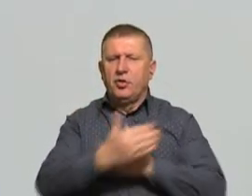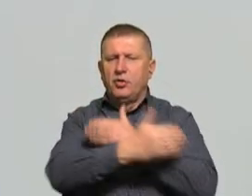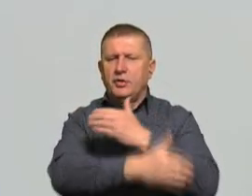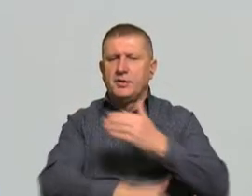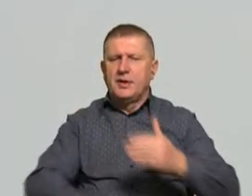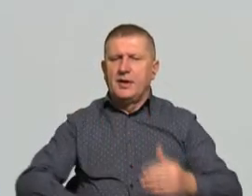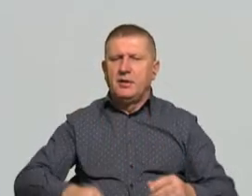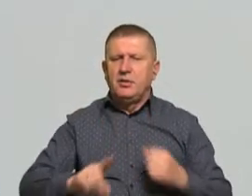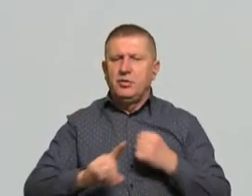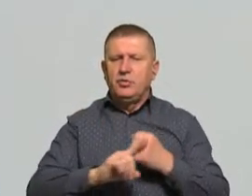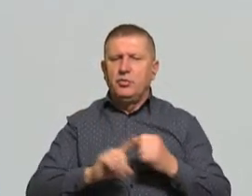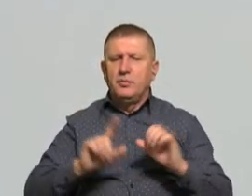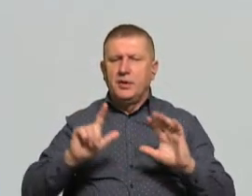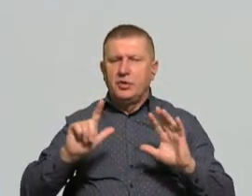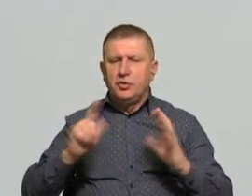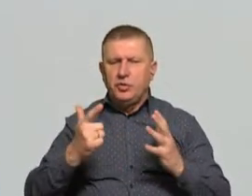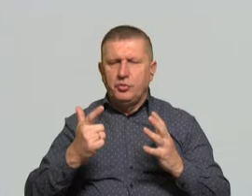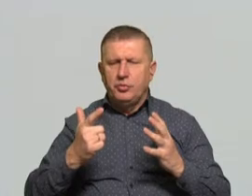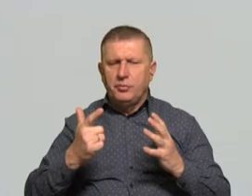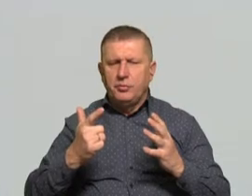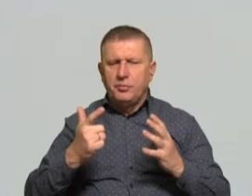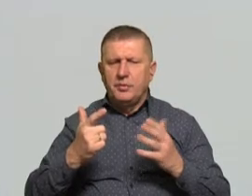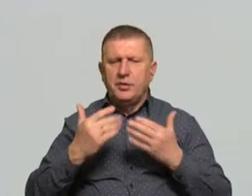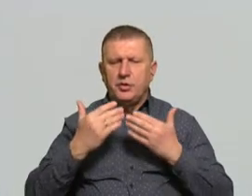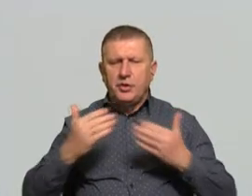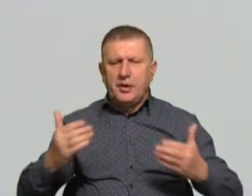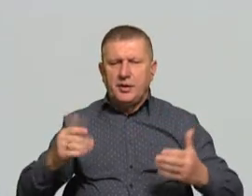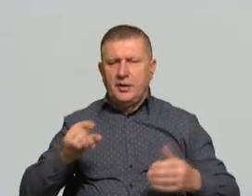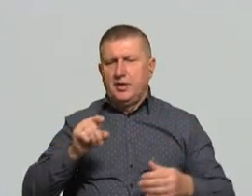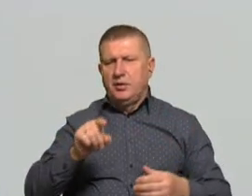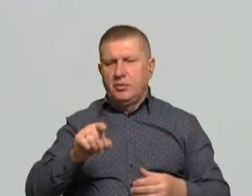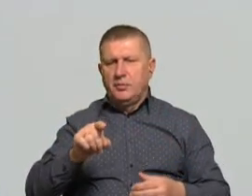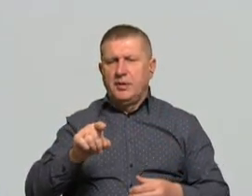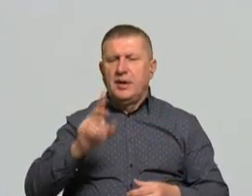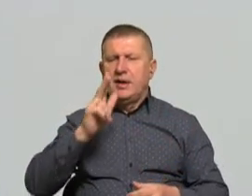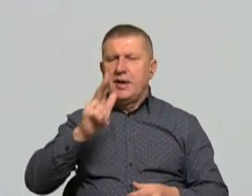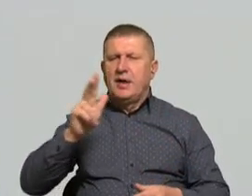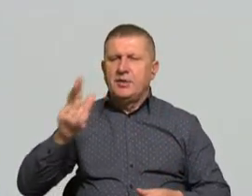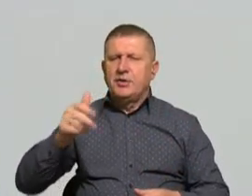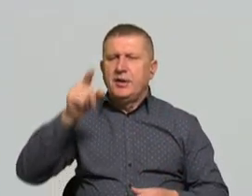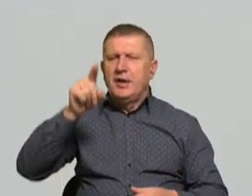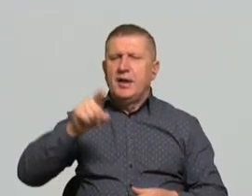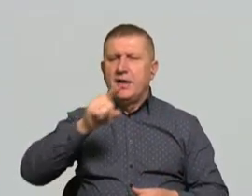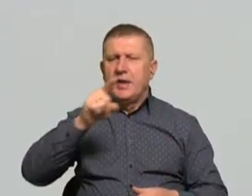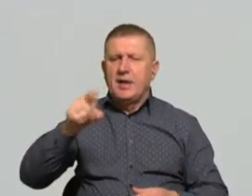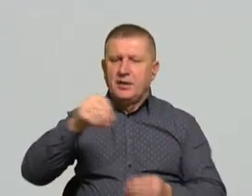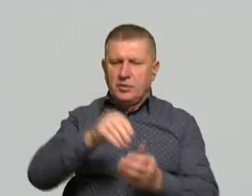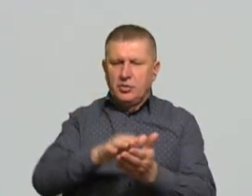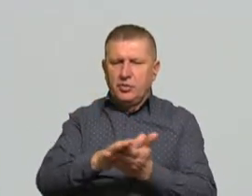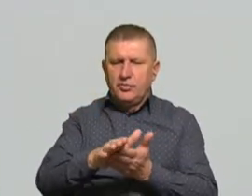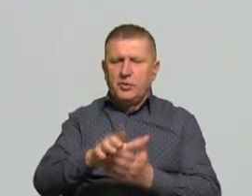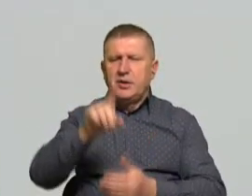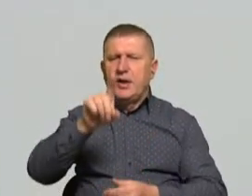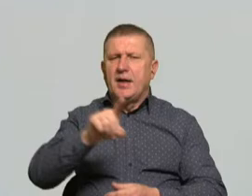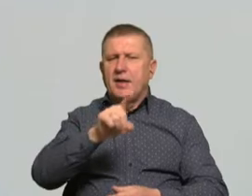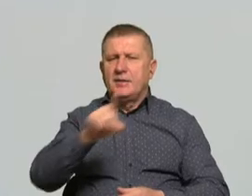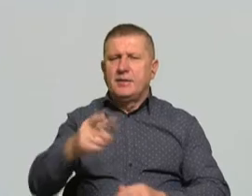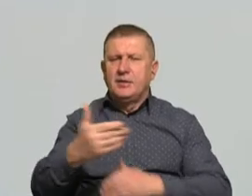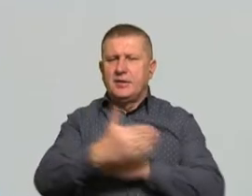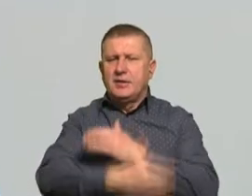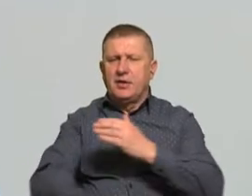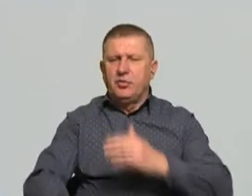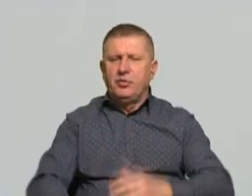z numerem 7. Dzięki tak ustalonym zasadom każdy kandydat raz rozpocznie udzielanie odpowiedzi w bloku i raz je